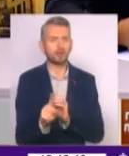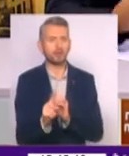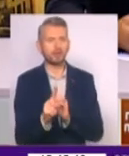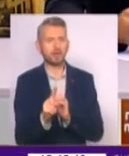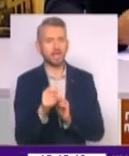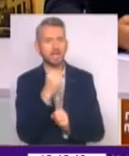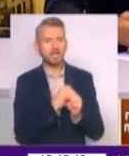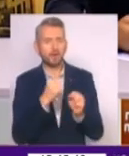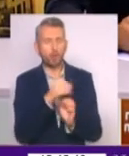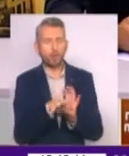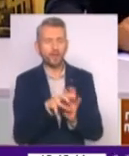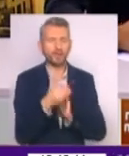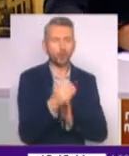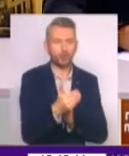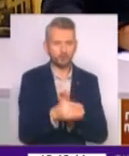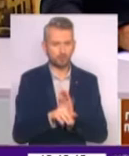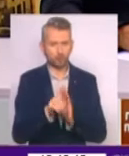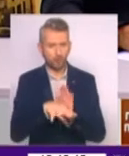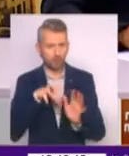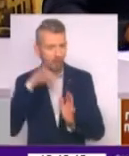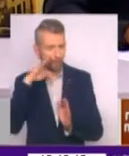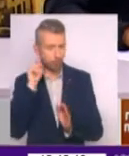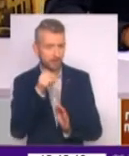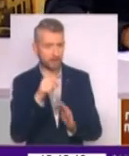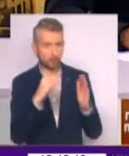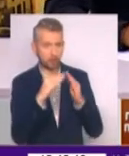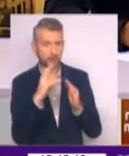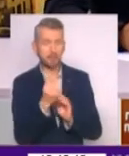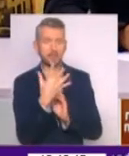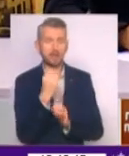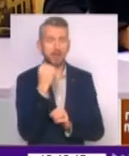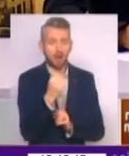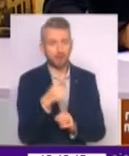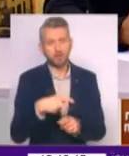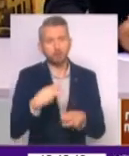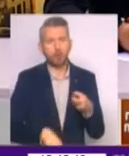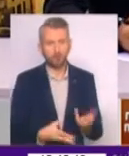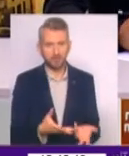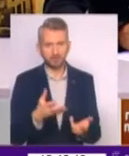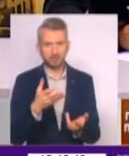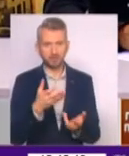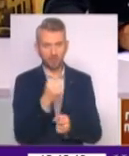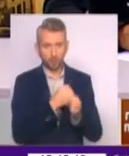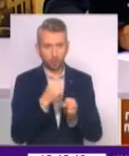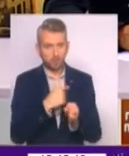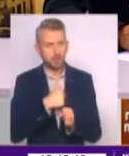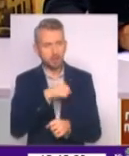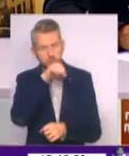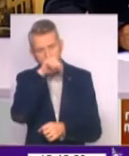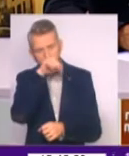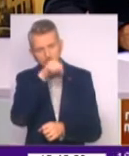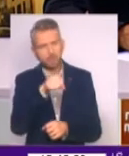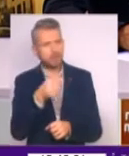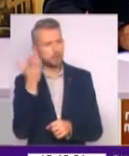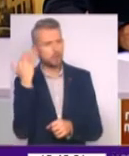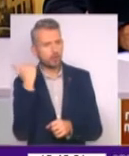двигун насосу, який качає воду на цей будинок на 15А, він вийшов з ладу. Я вдячний, що тоді досить оперативно